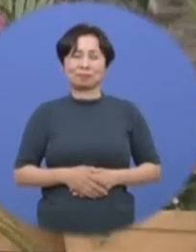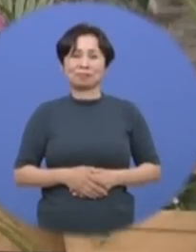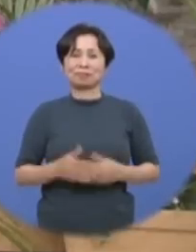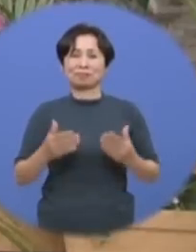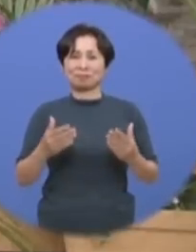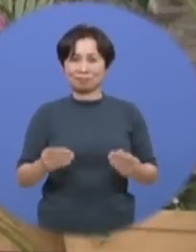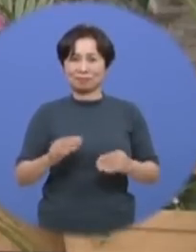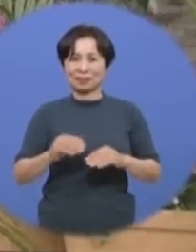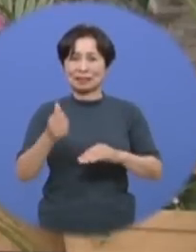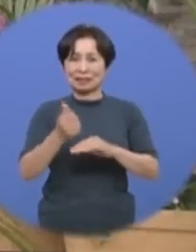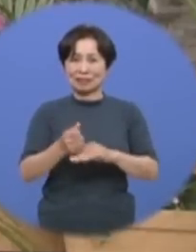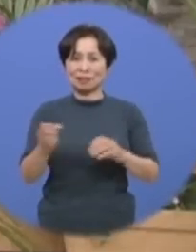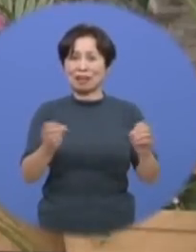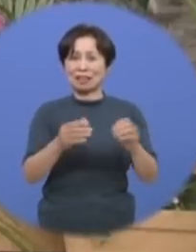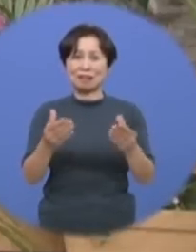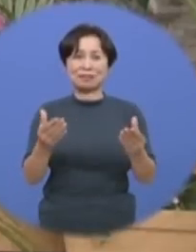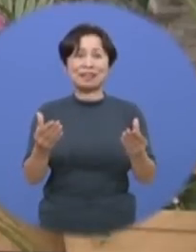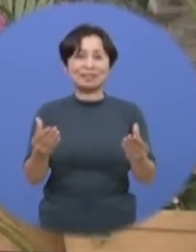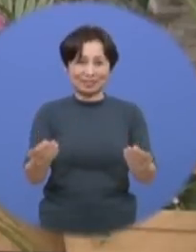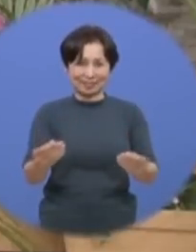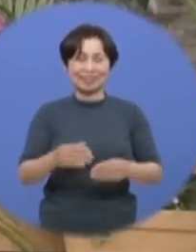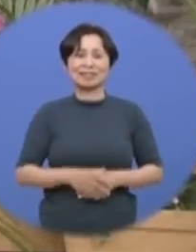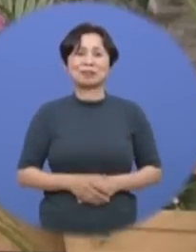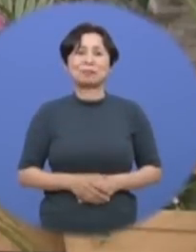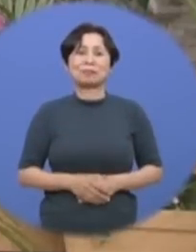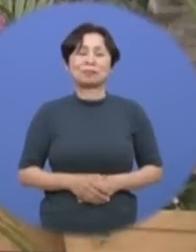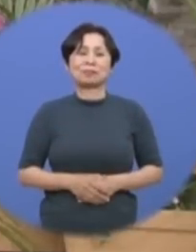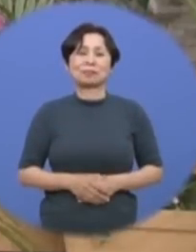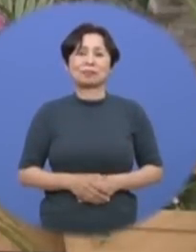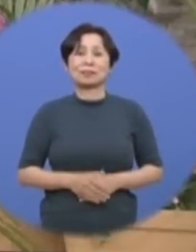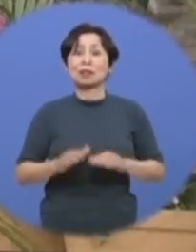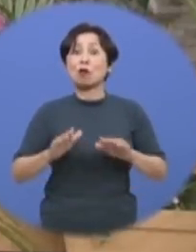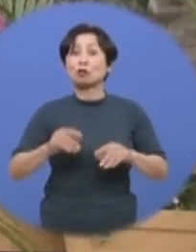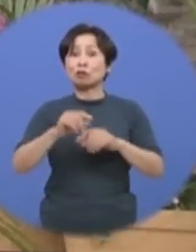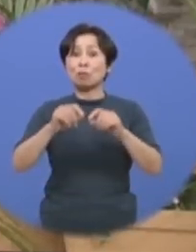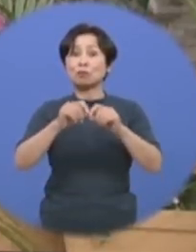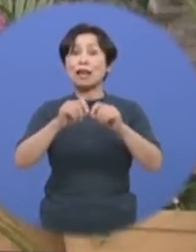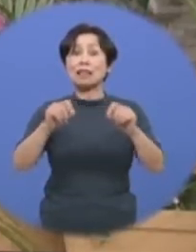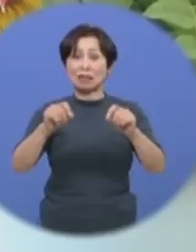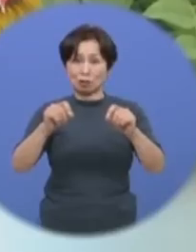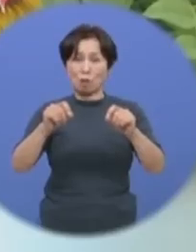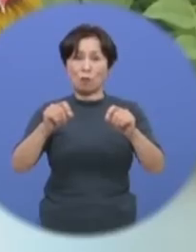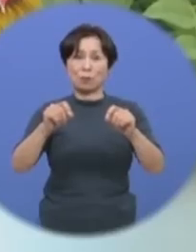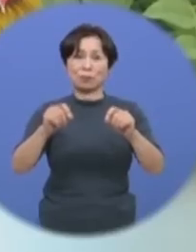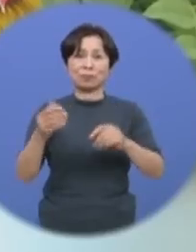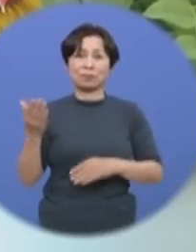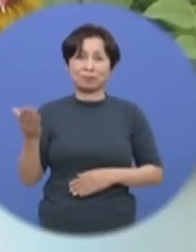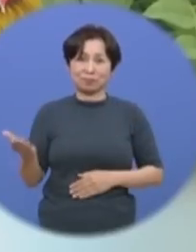以上知事と語るお送りしましたそれでは今週のプレゼントです